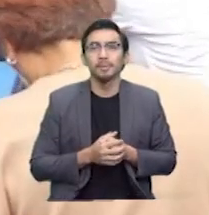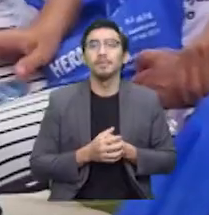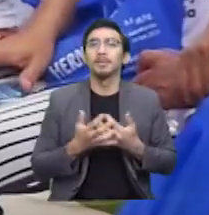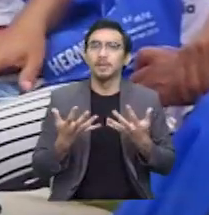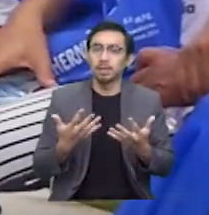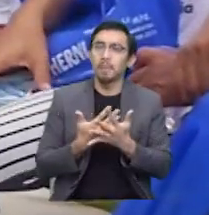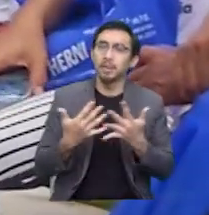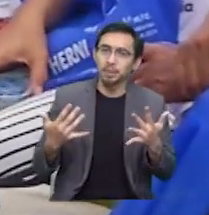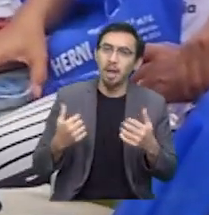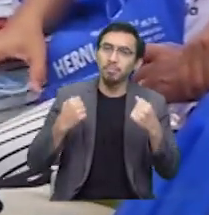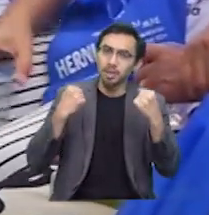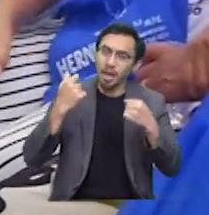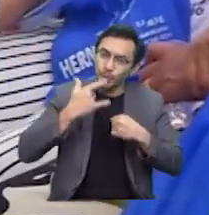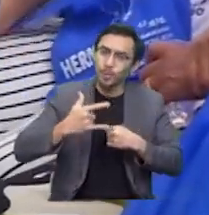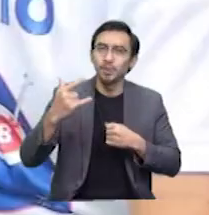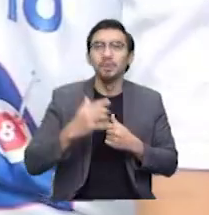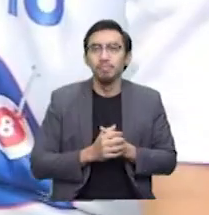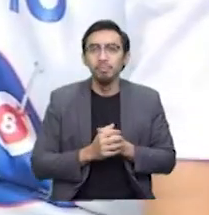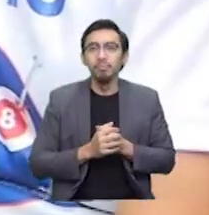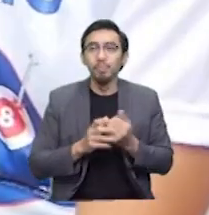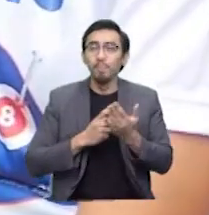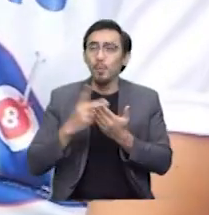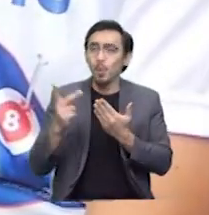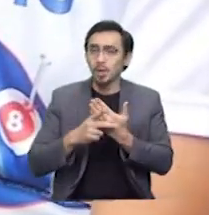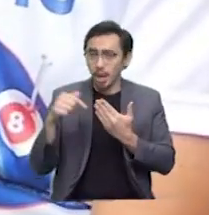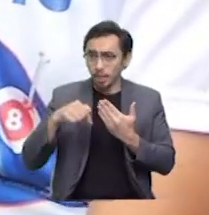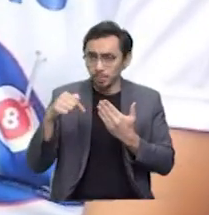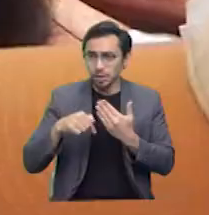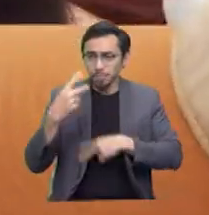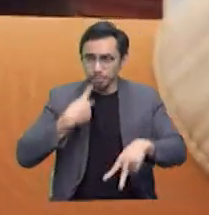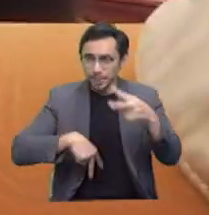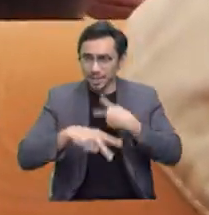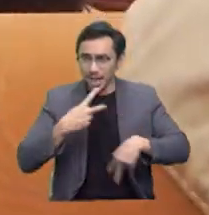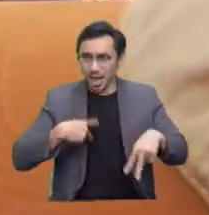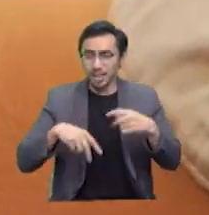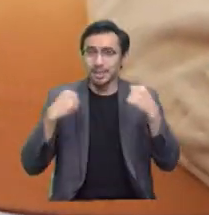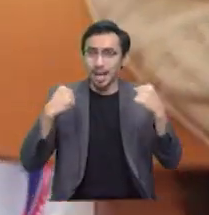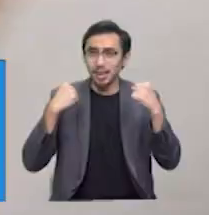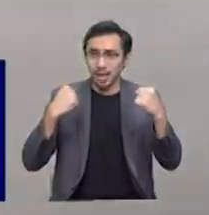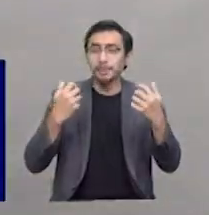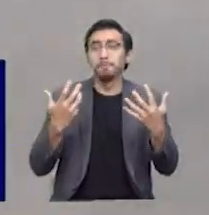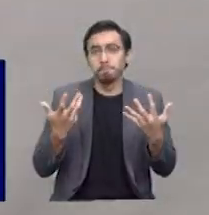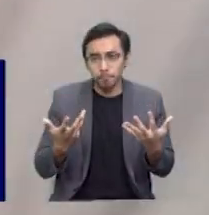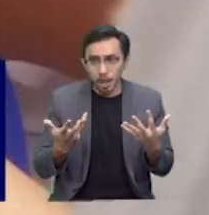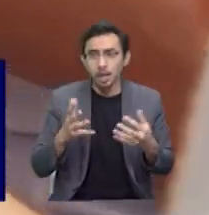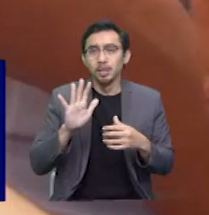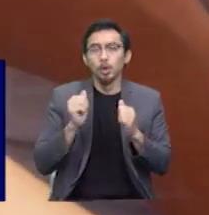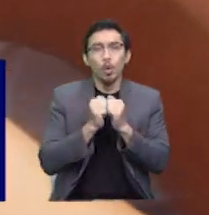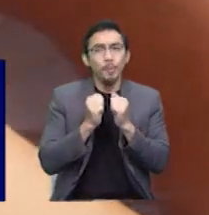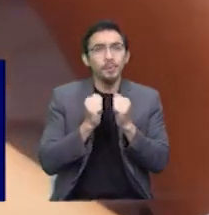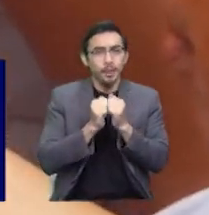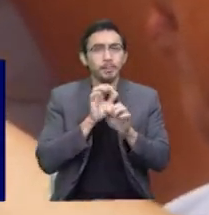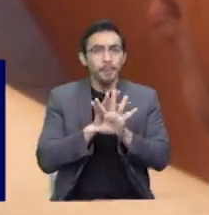gitu. Program pemeriksaan kesehatan gratis dan bazar minyak goreng murah ini menjadi komitmen Partai Perindo dalam memperjuangkan rakyat